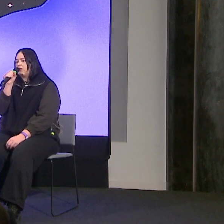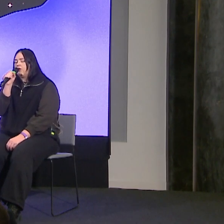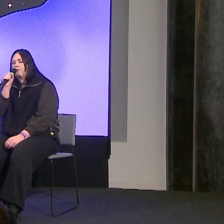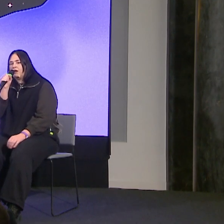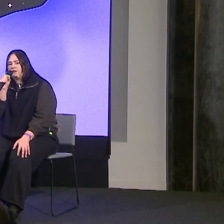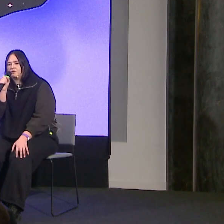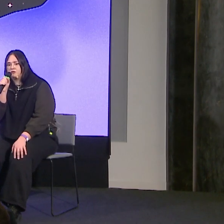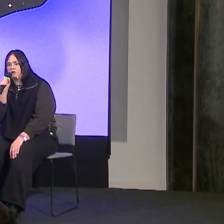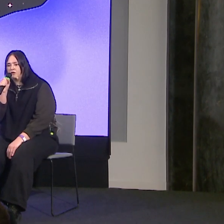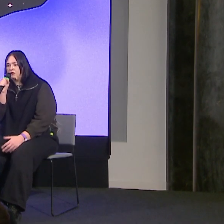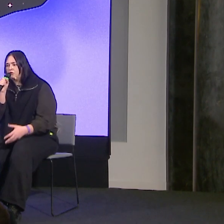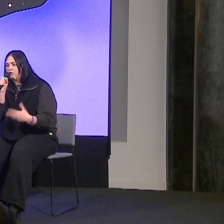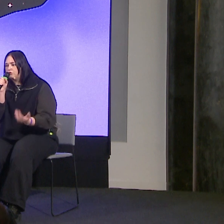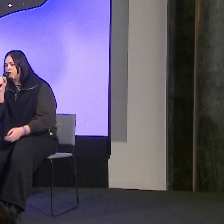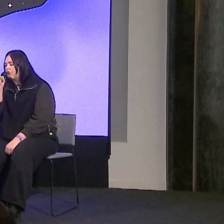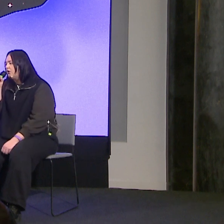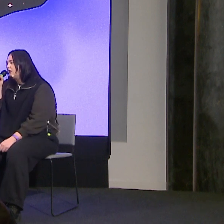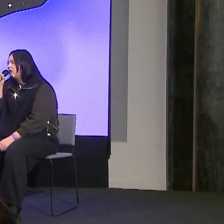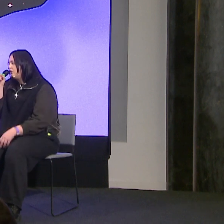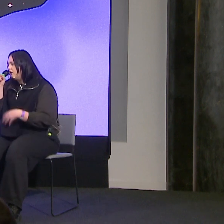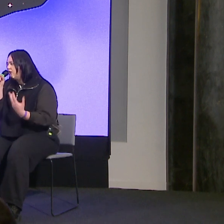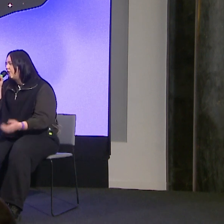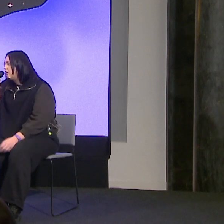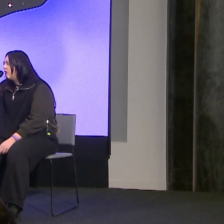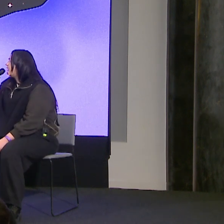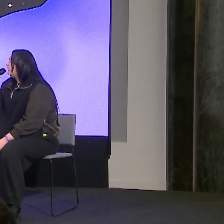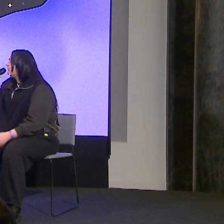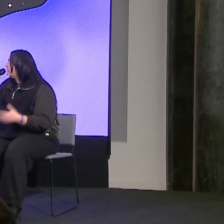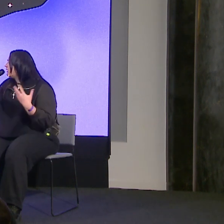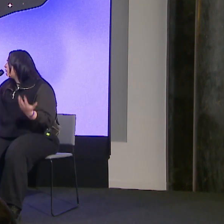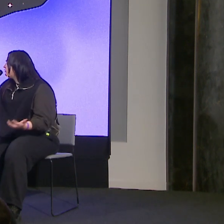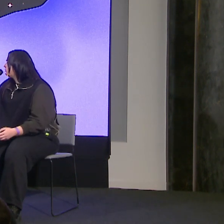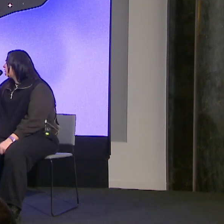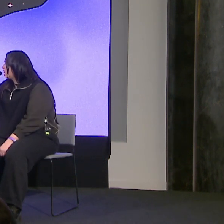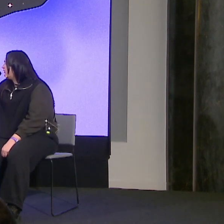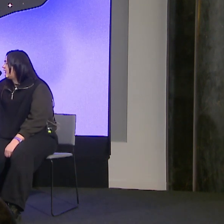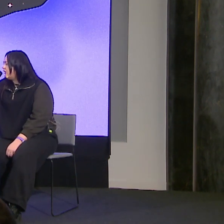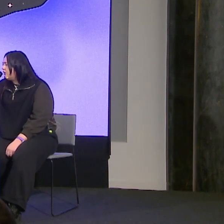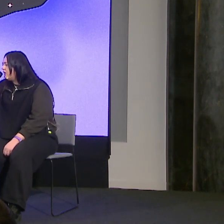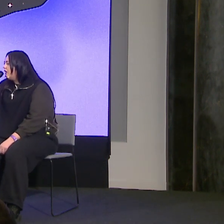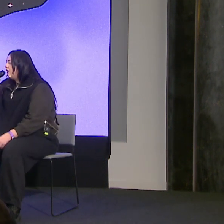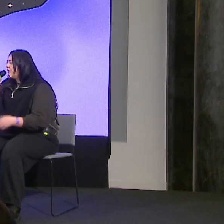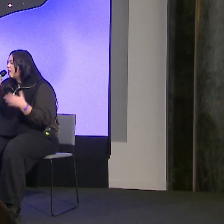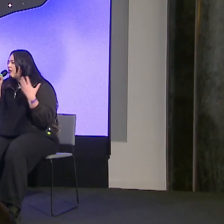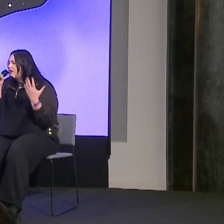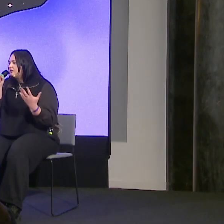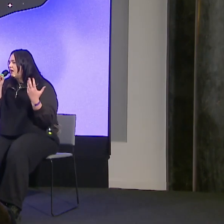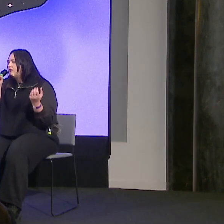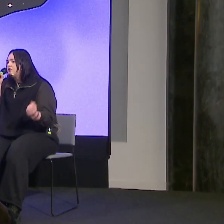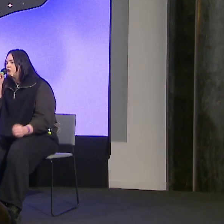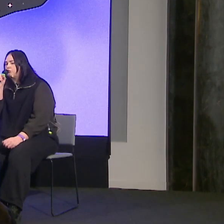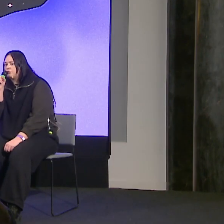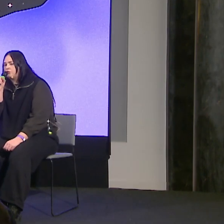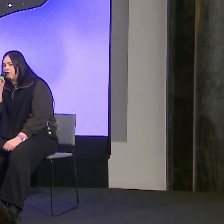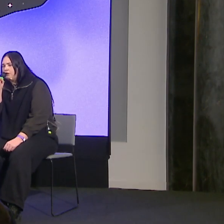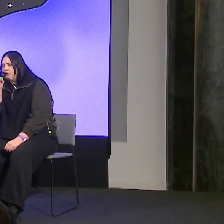nes 15-metis užpuolė vyrą. Taigi tai yra mūsų realybė, bet kas